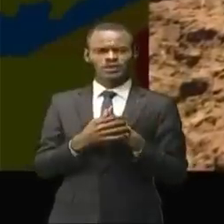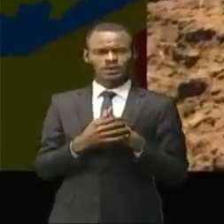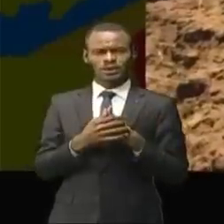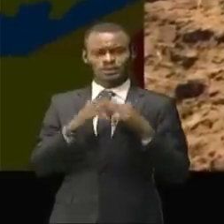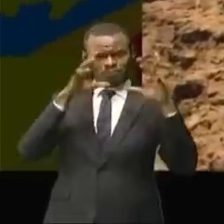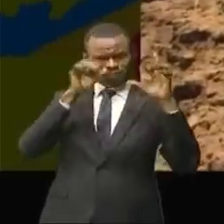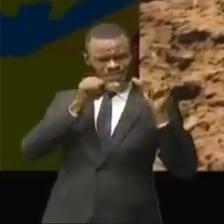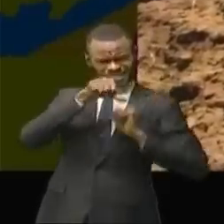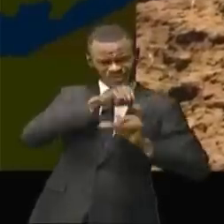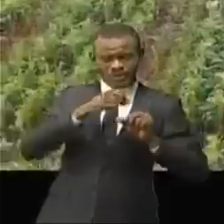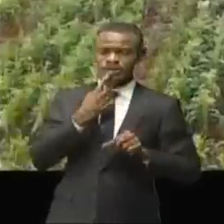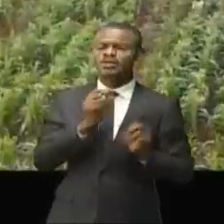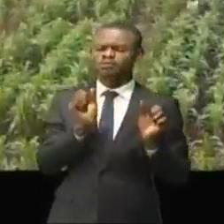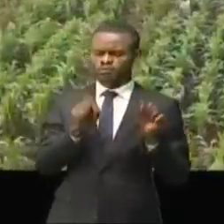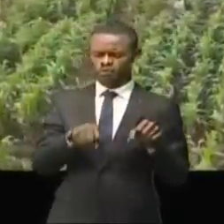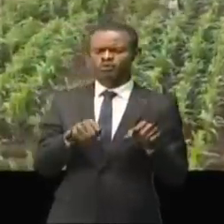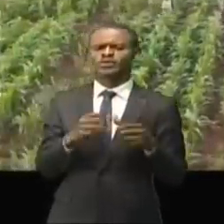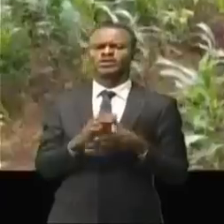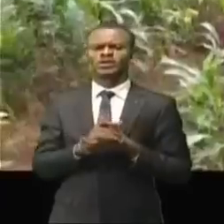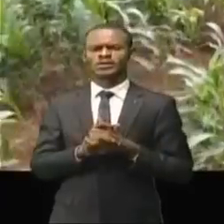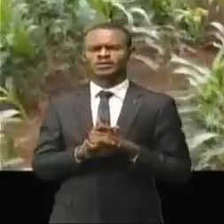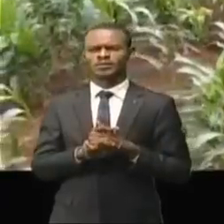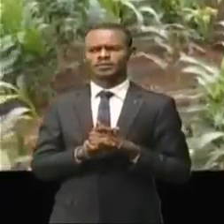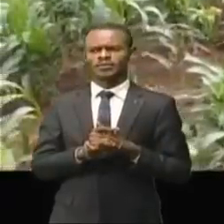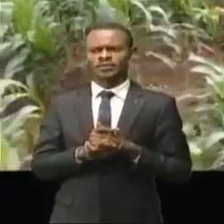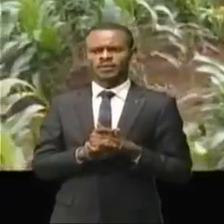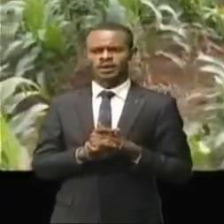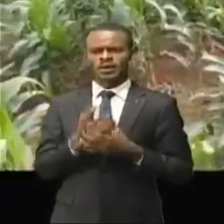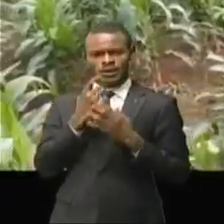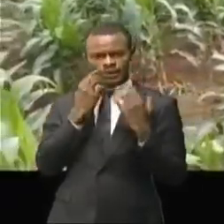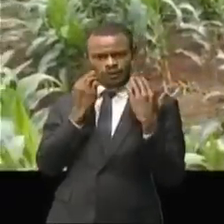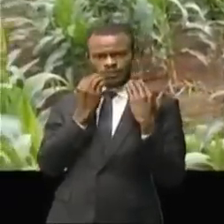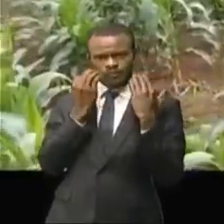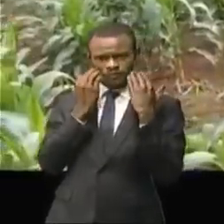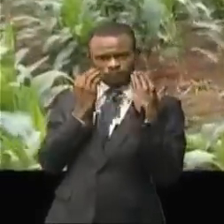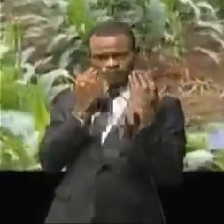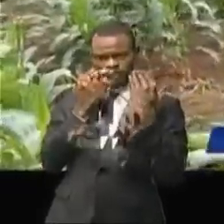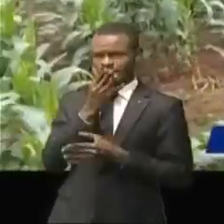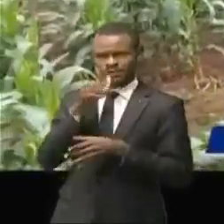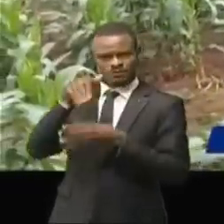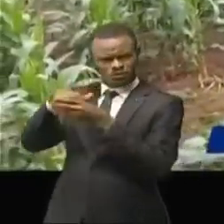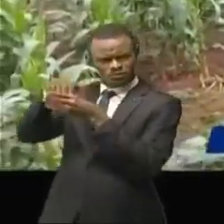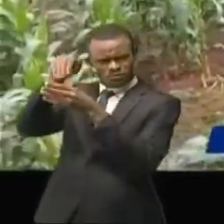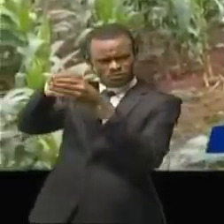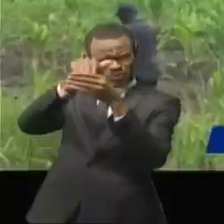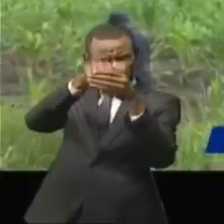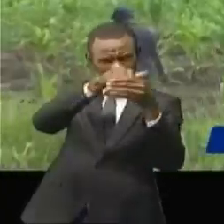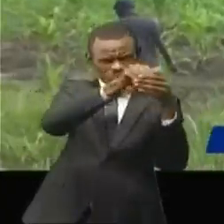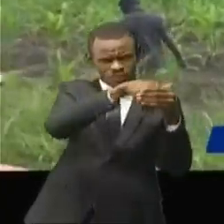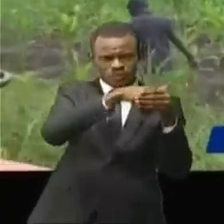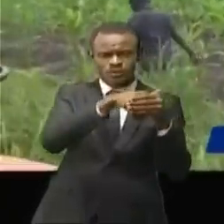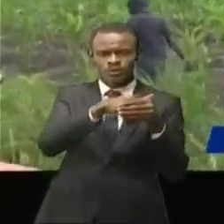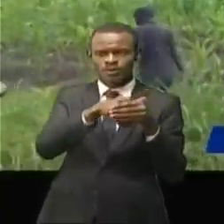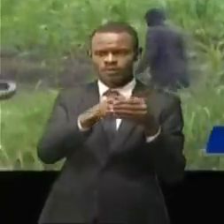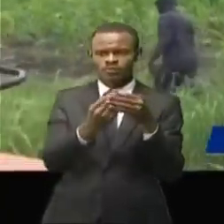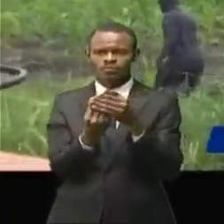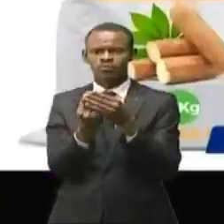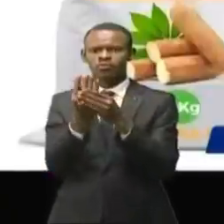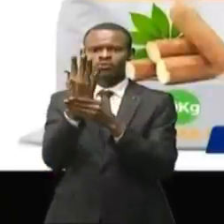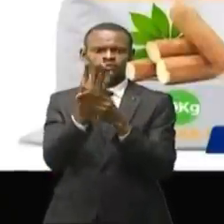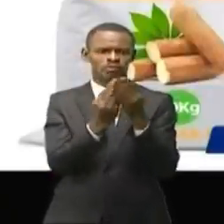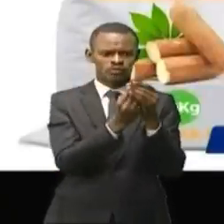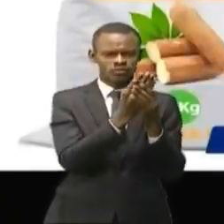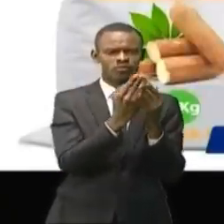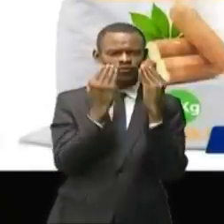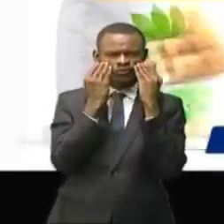des bouquins dans l'Osso les moments de la récolte étant arrivé du de ces vaste espace seront bientôt sur